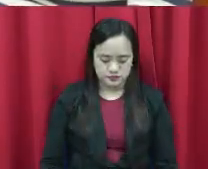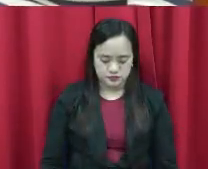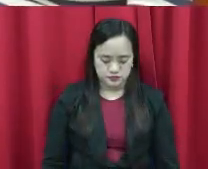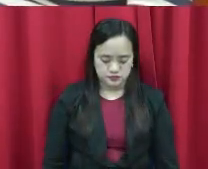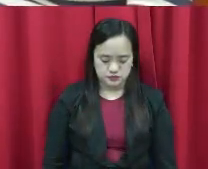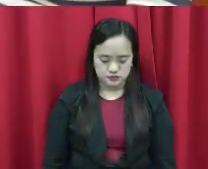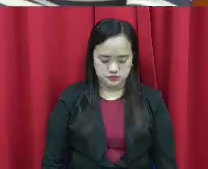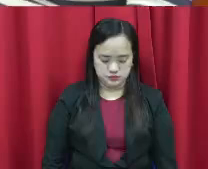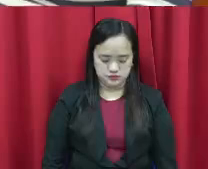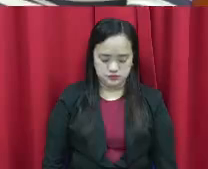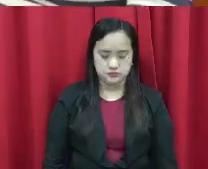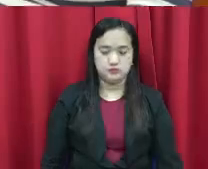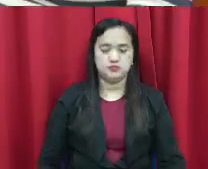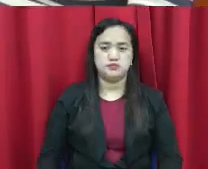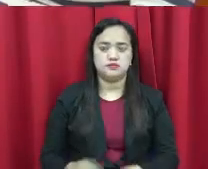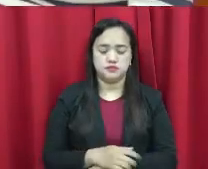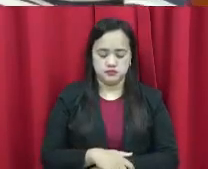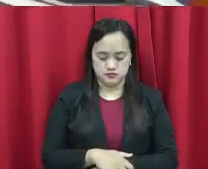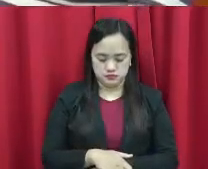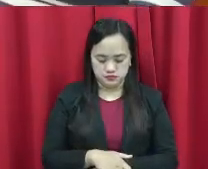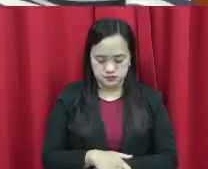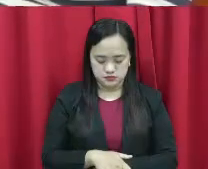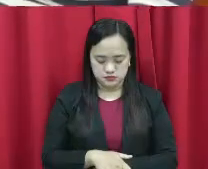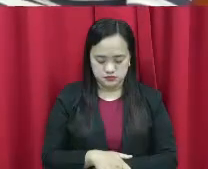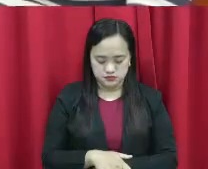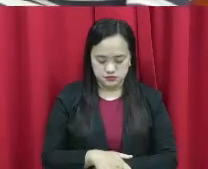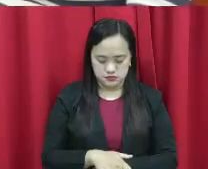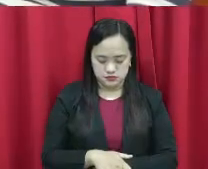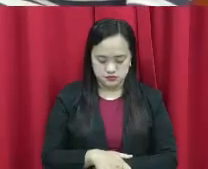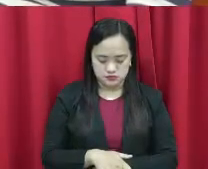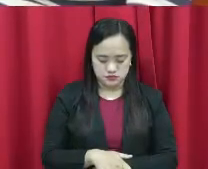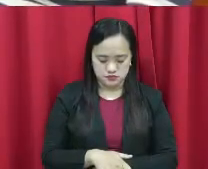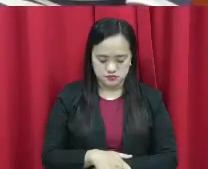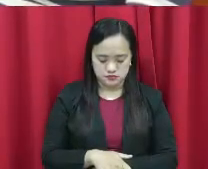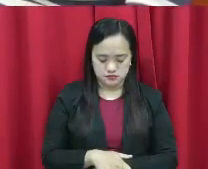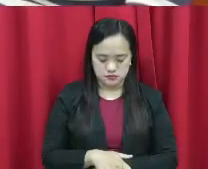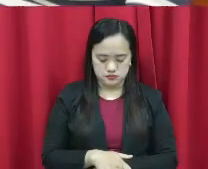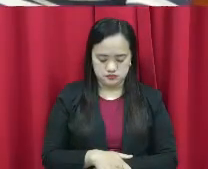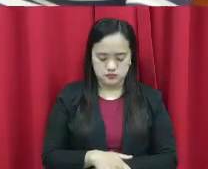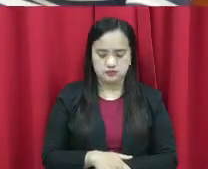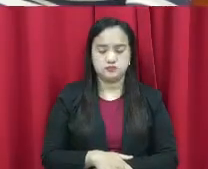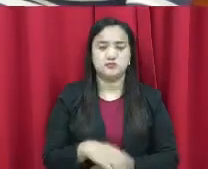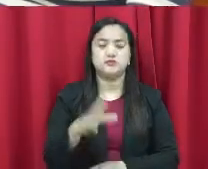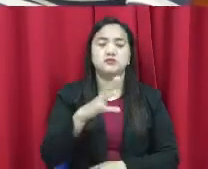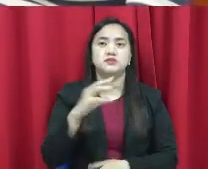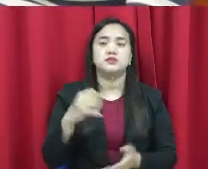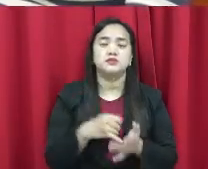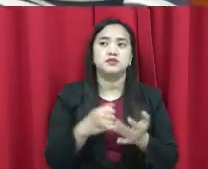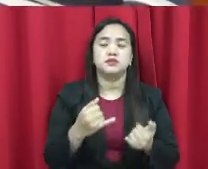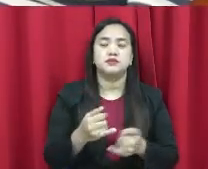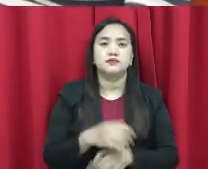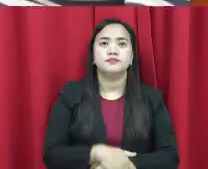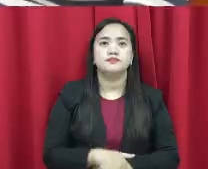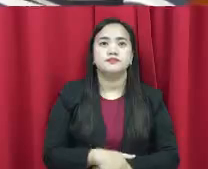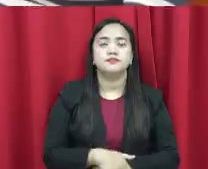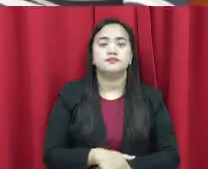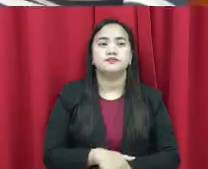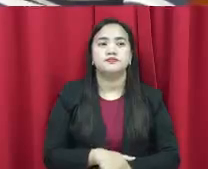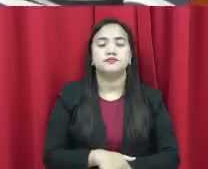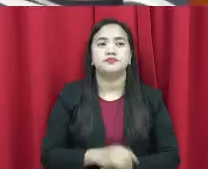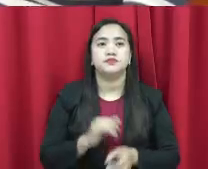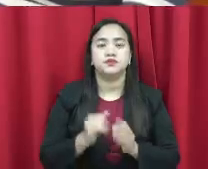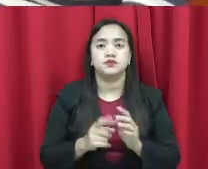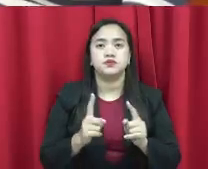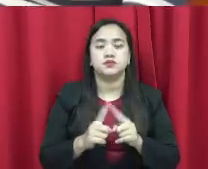mas maging bless sa ating asawa kung dati ay konting understanding lang ang meron tayo sa ating asawa